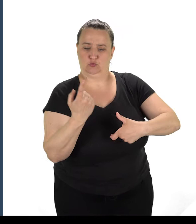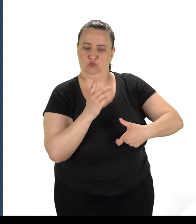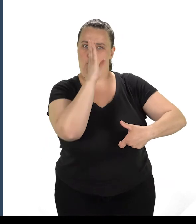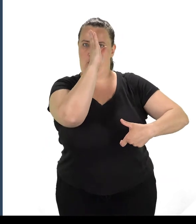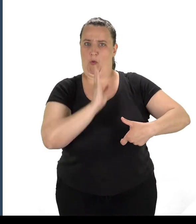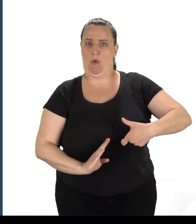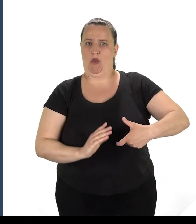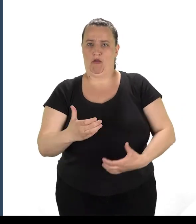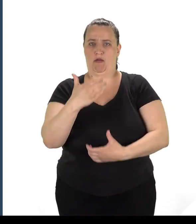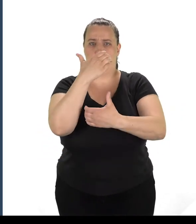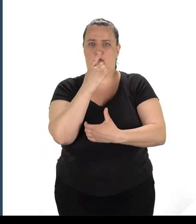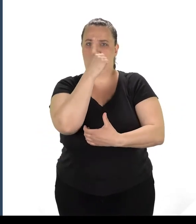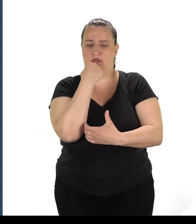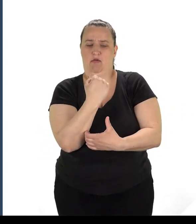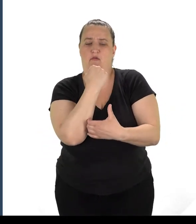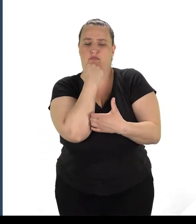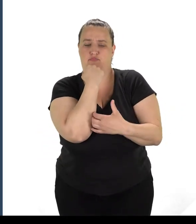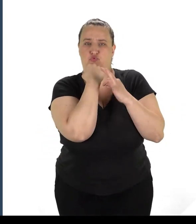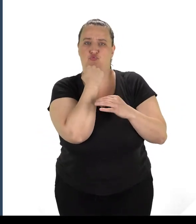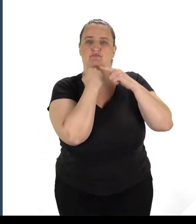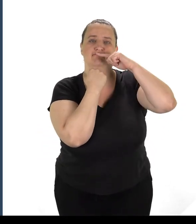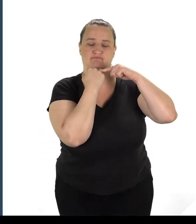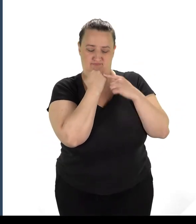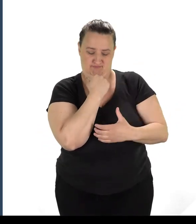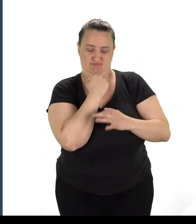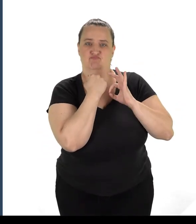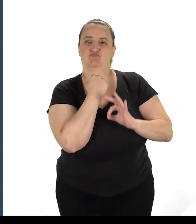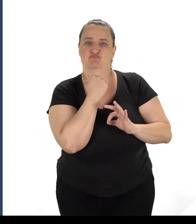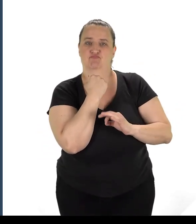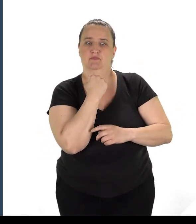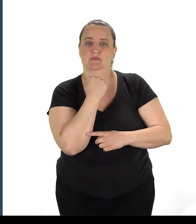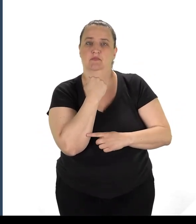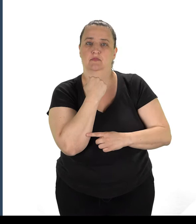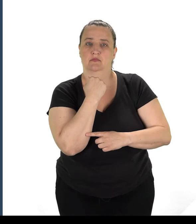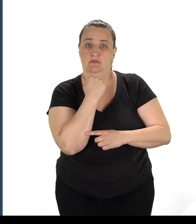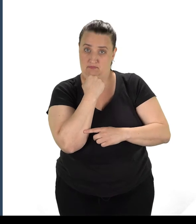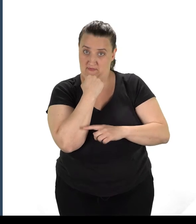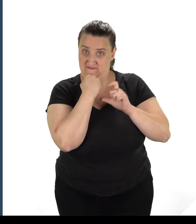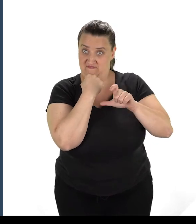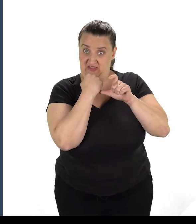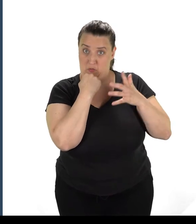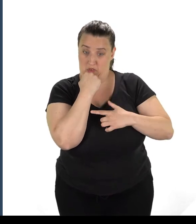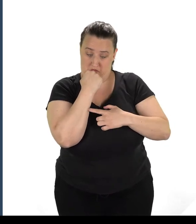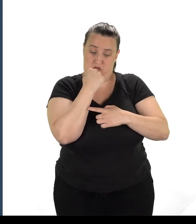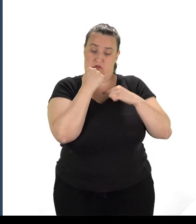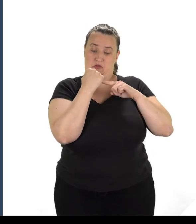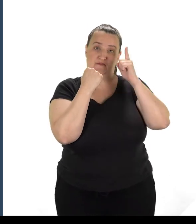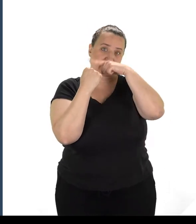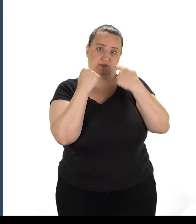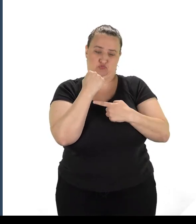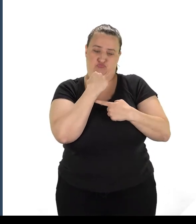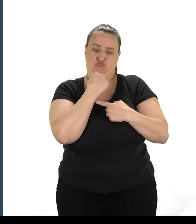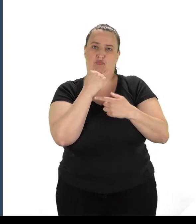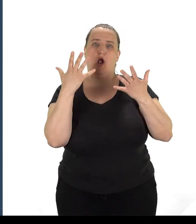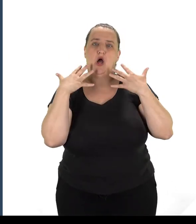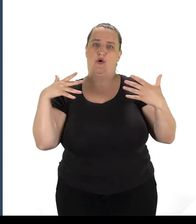en position verticale et ma tête bien soutenue, à portée de bisous. Dans tous les cas, vérifiez bien